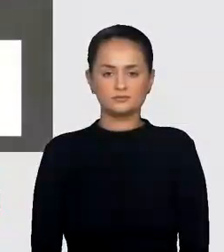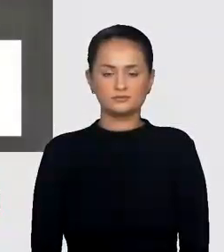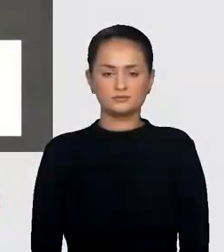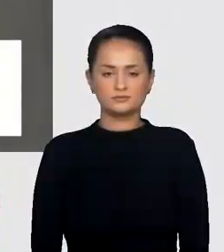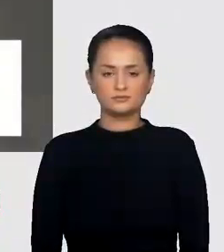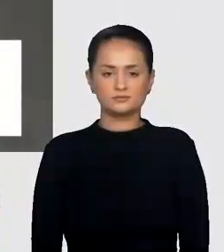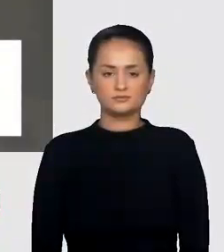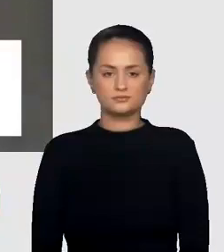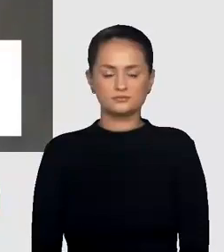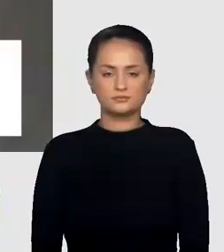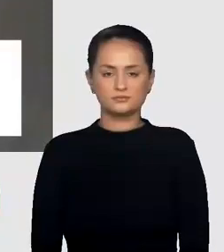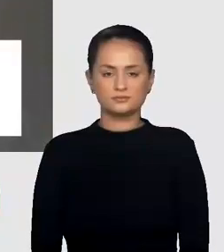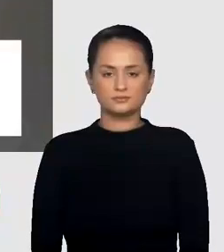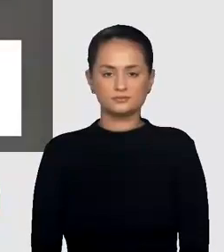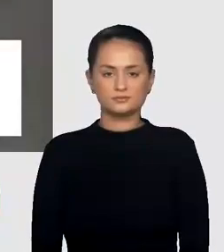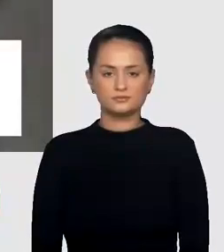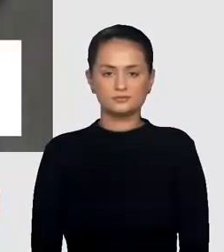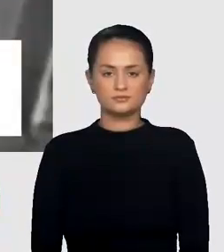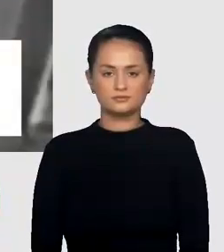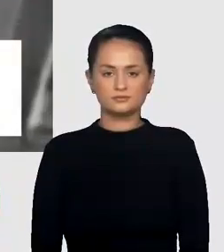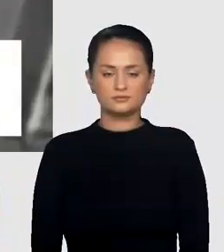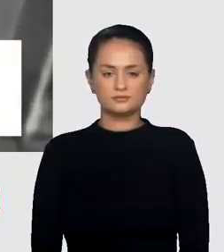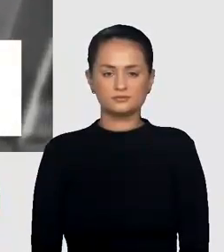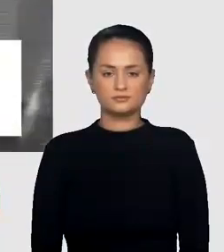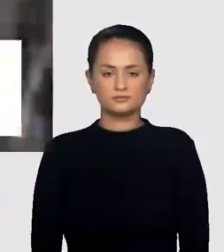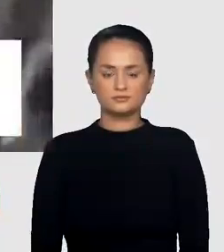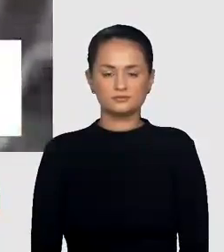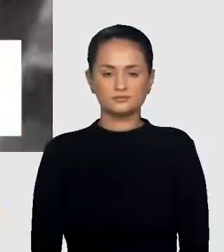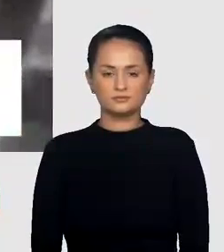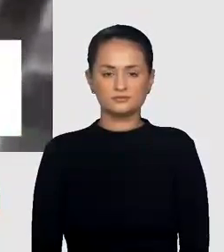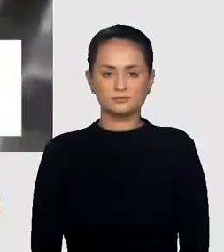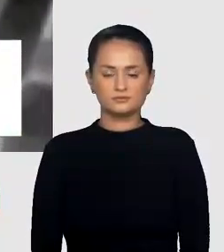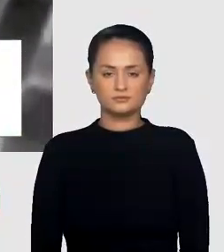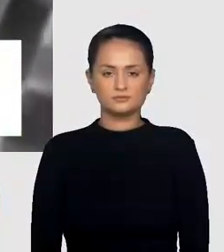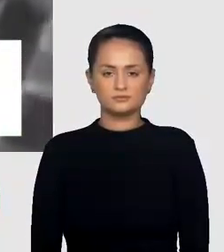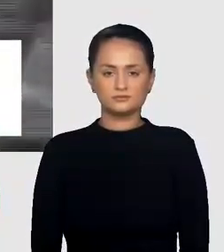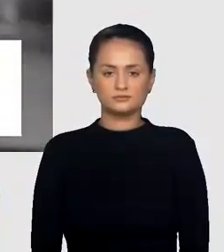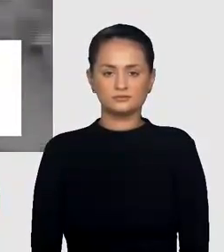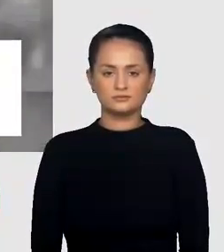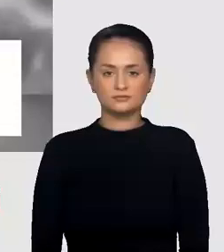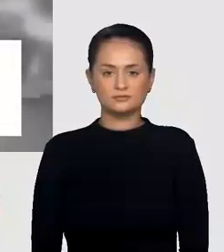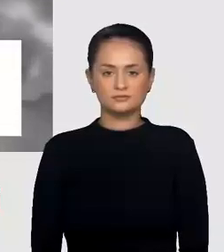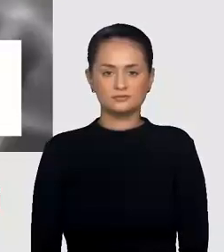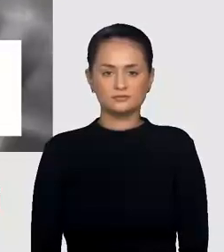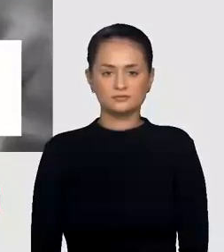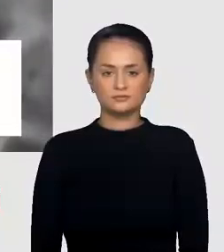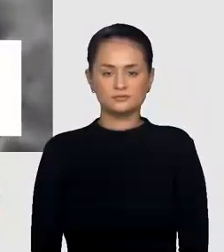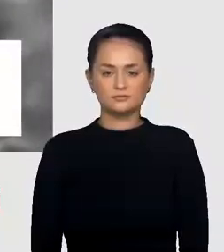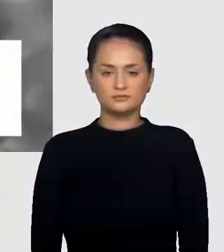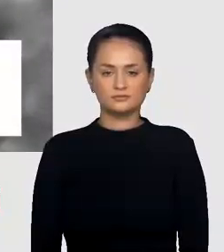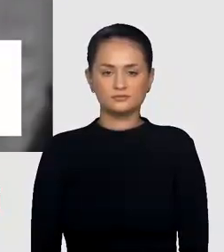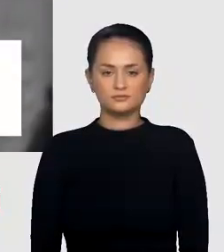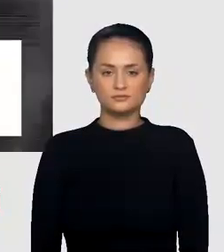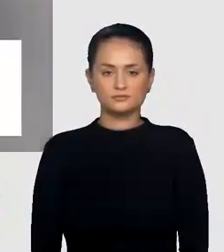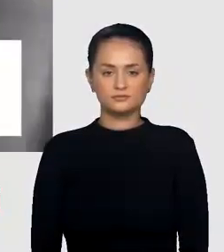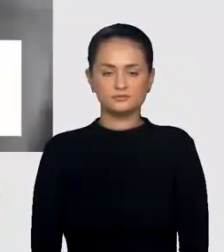provocate de partea palestiniană în urma acestor atacuri, însă presa palestiniană vorbește despre 40 de persoane. Acest număr nu a